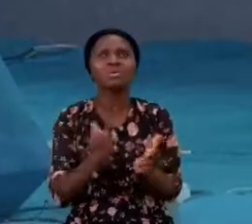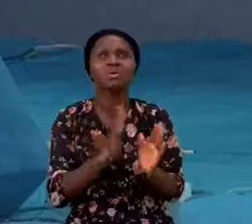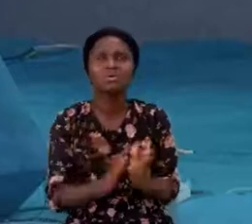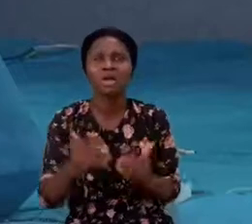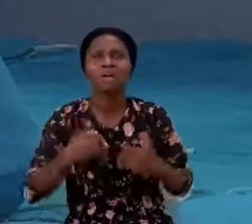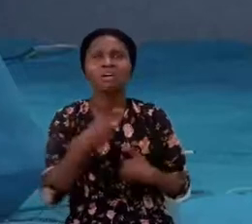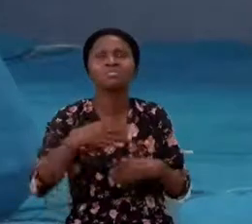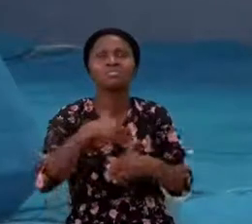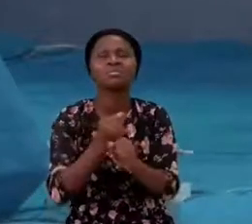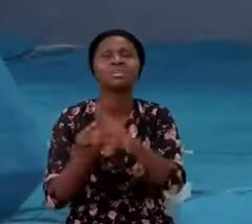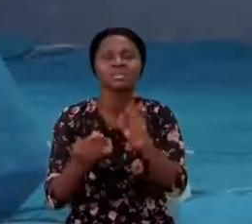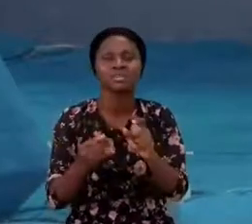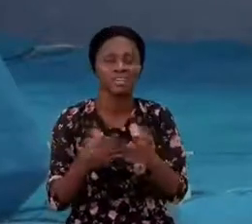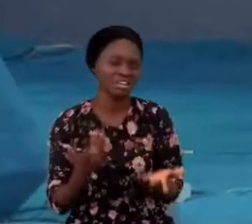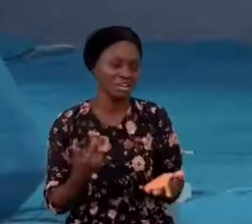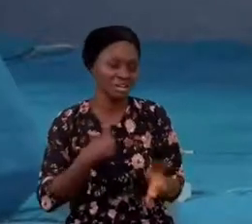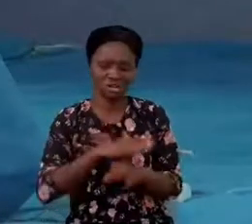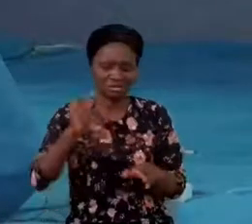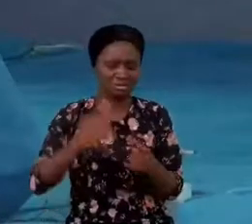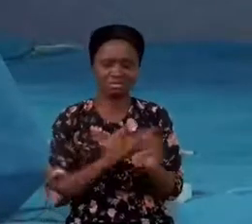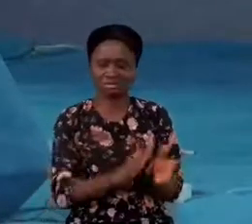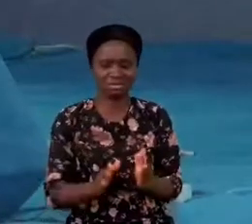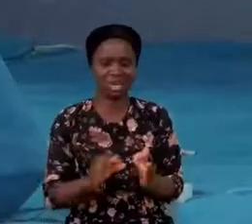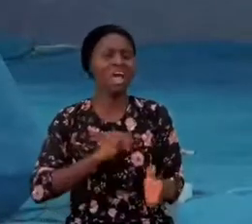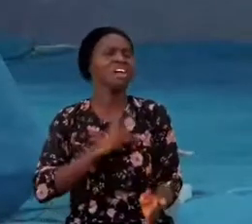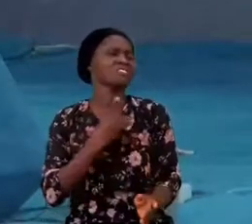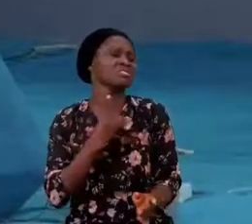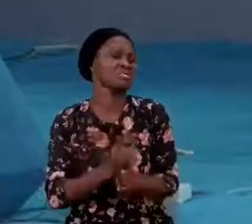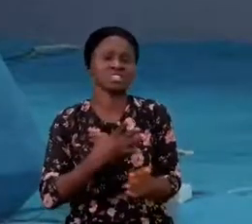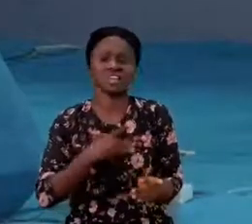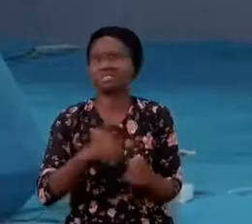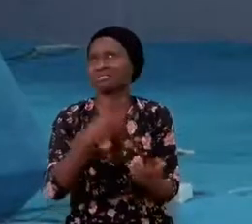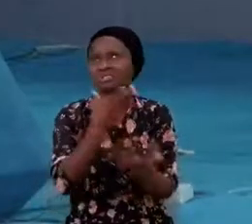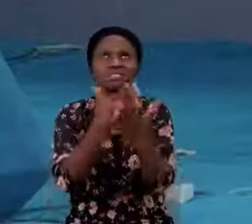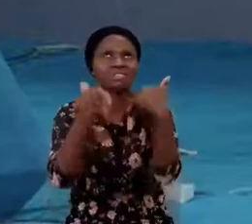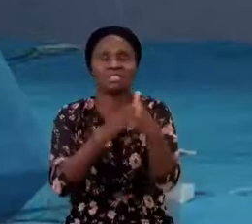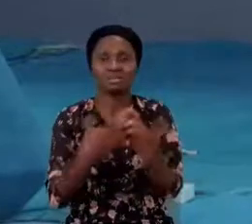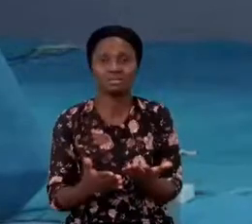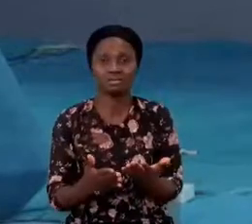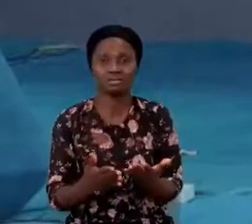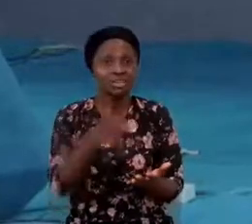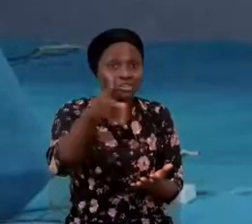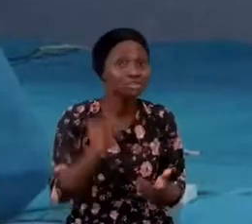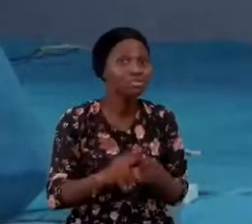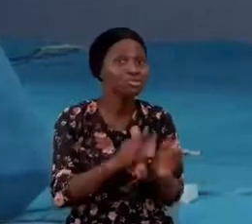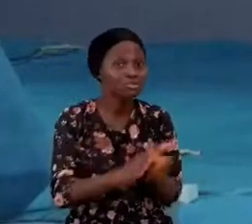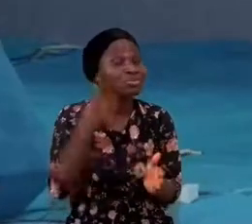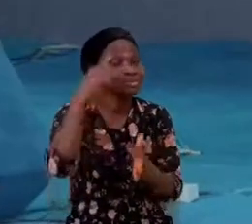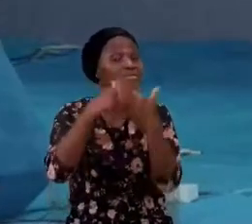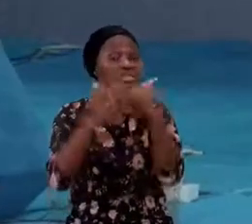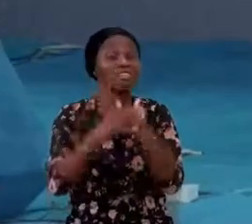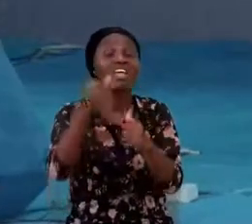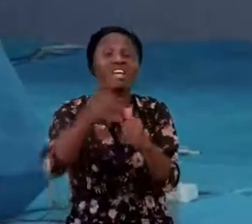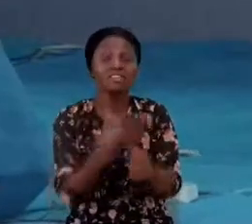Tout sur la terre, tout dans l'au-delà, nous devons nous préparer. Tu te repens de tes péchés. Tu crois au Seigneur